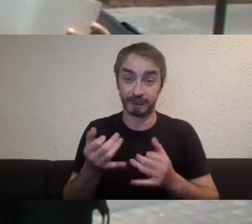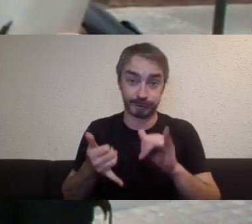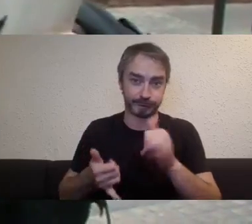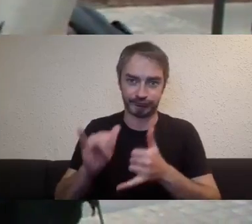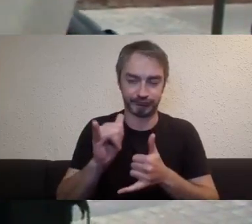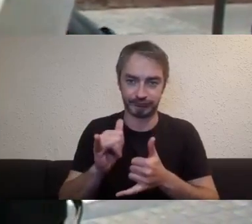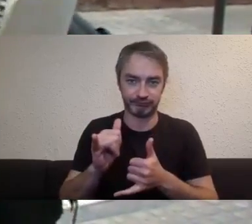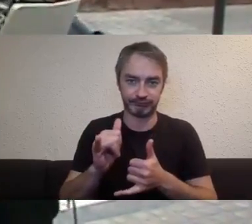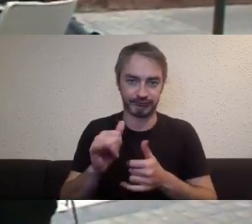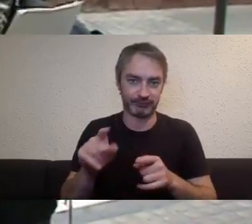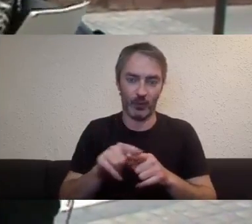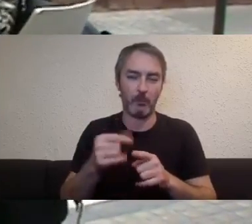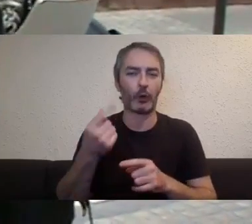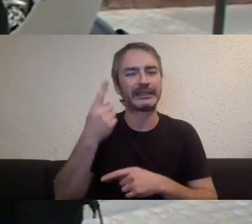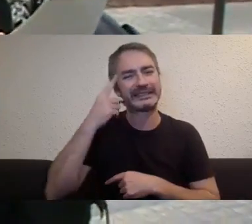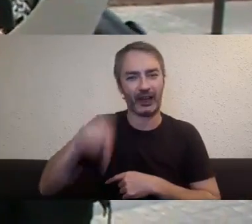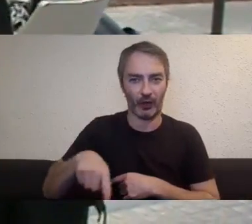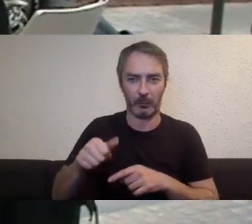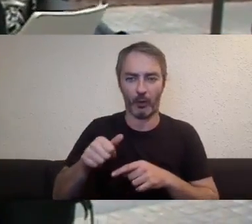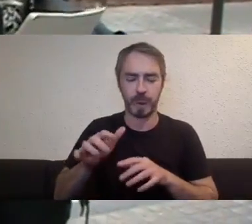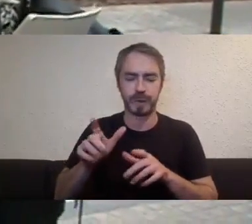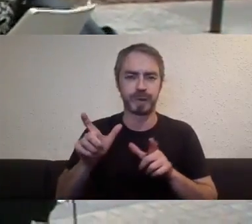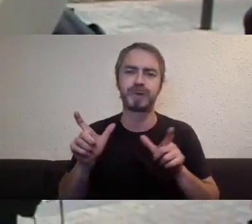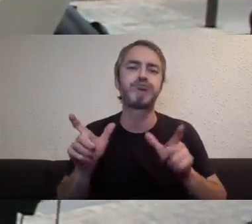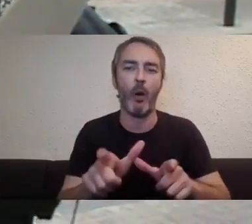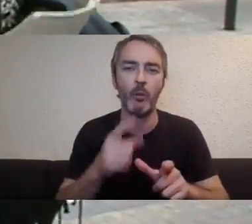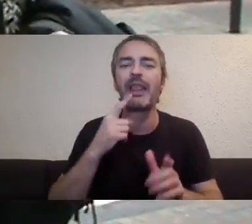A traïció. Sí, a traïció per no dir il·legal.